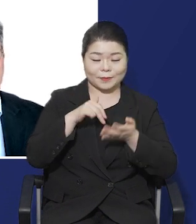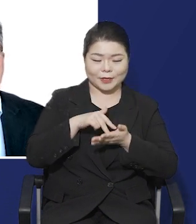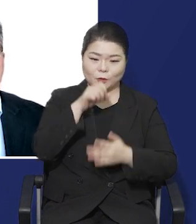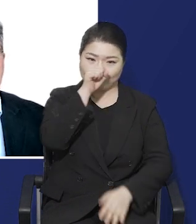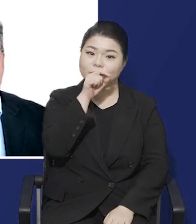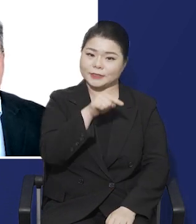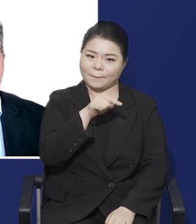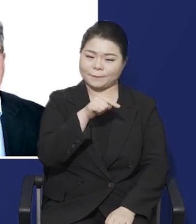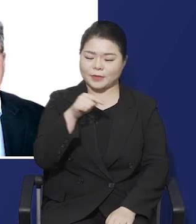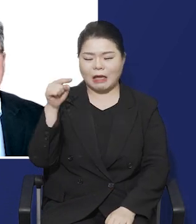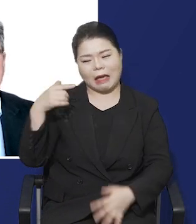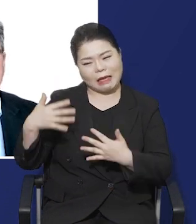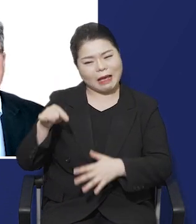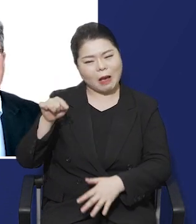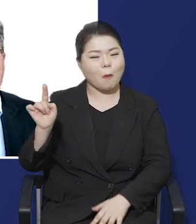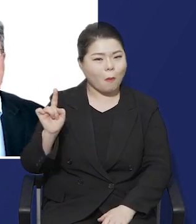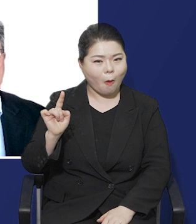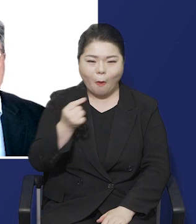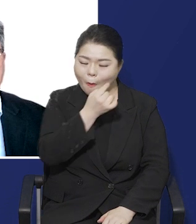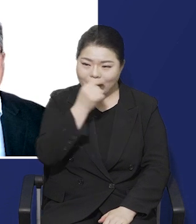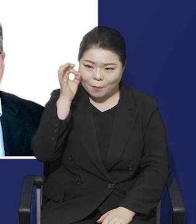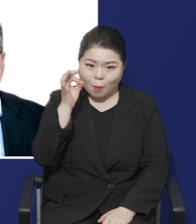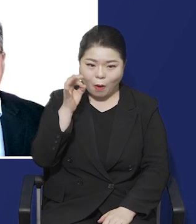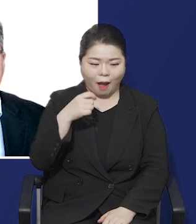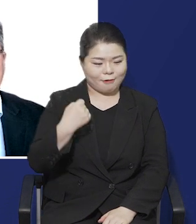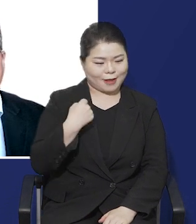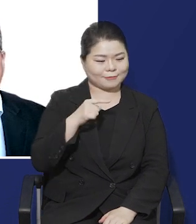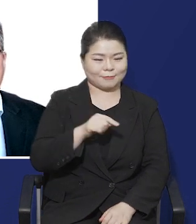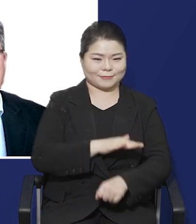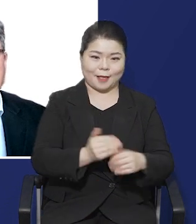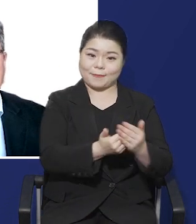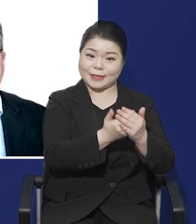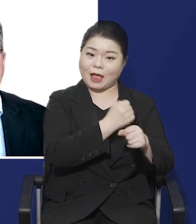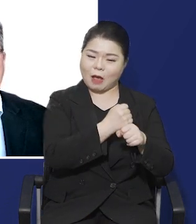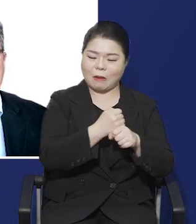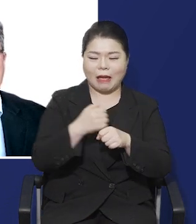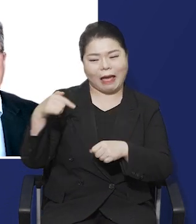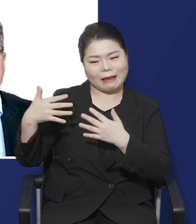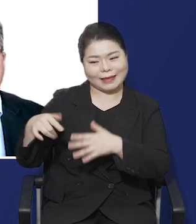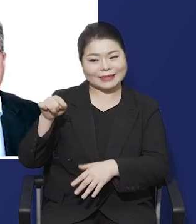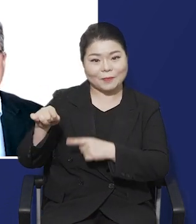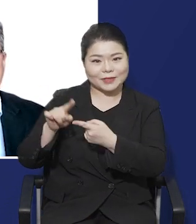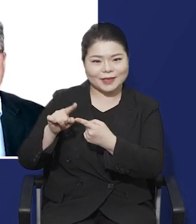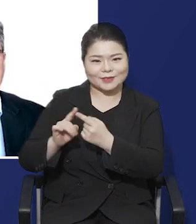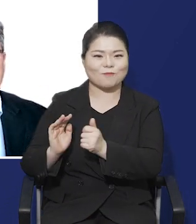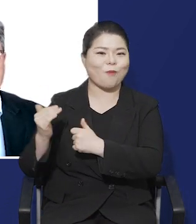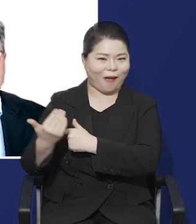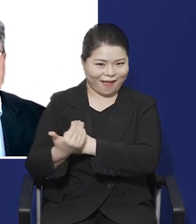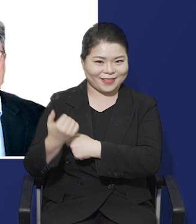강점, 약점 등을 파악을 해서 강점은 더 발전시키고 약점은